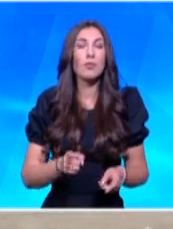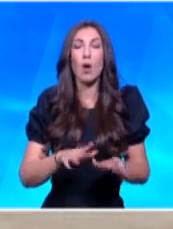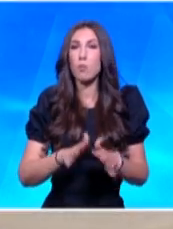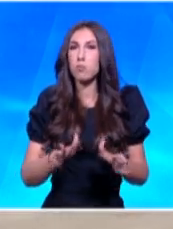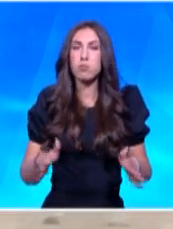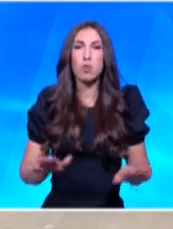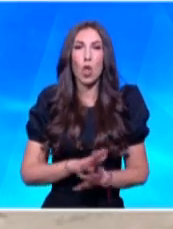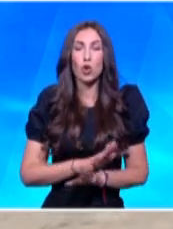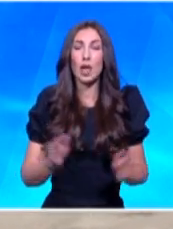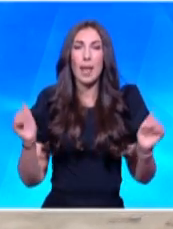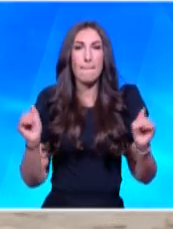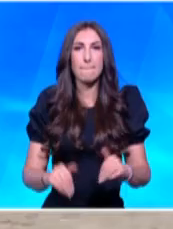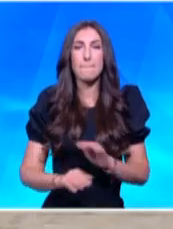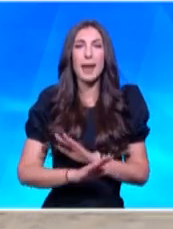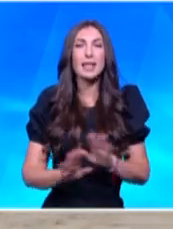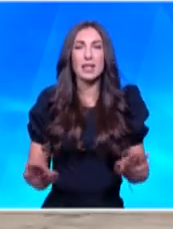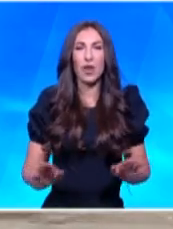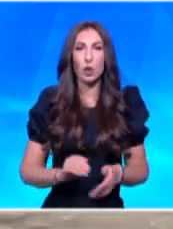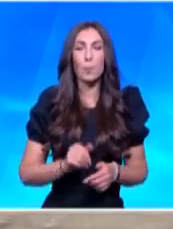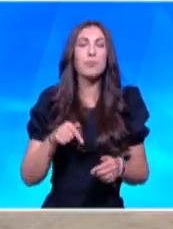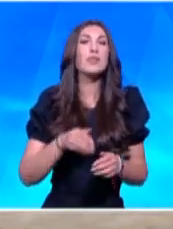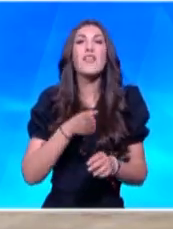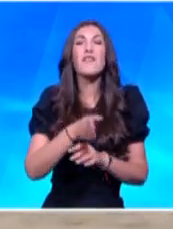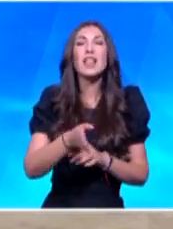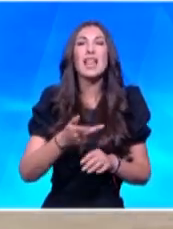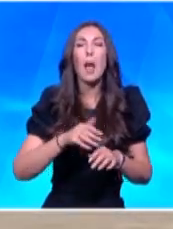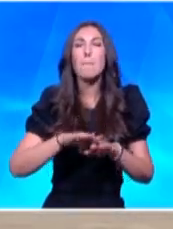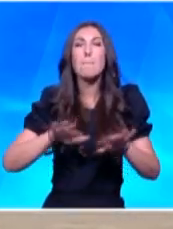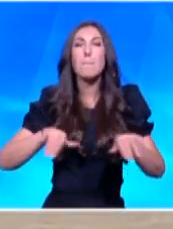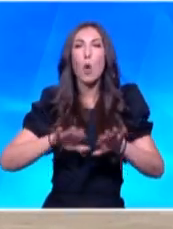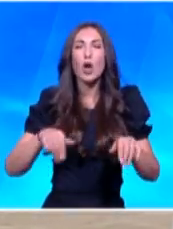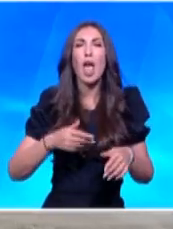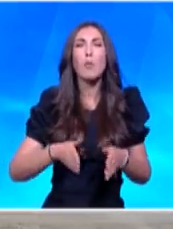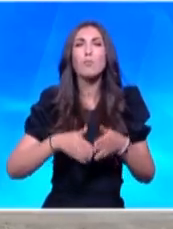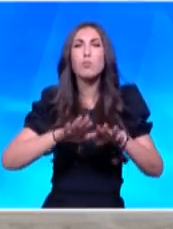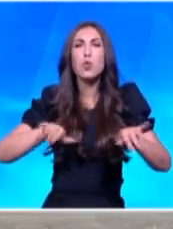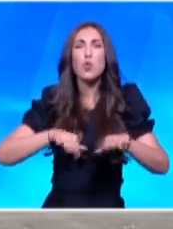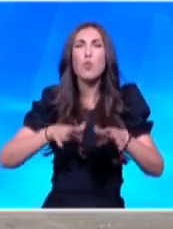Положението е бедствено, а вътре в морето плуват каравани,